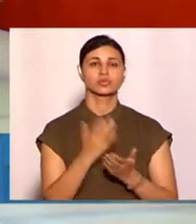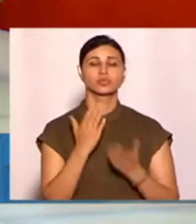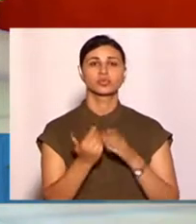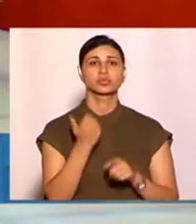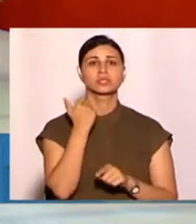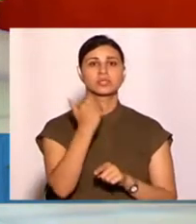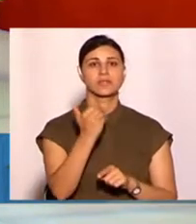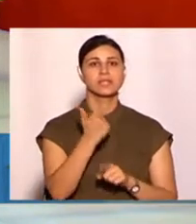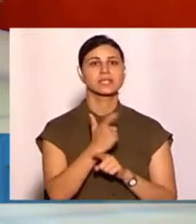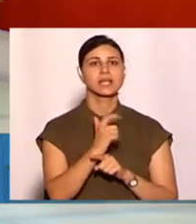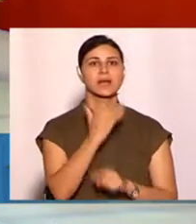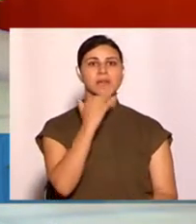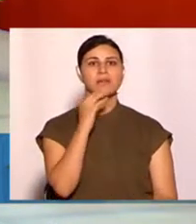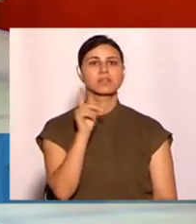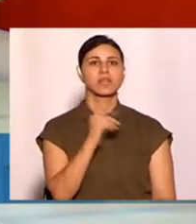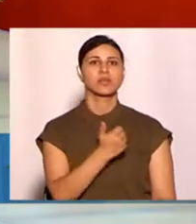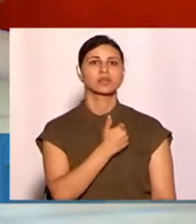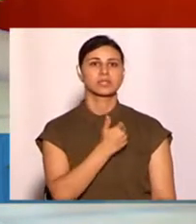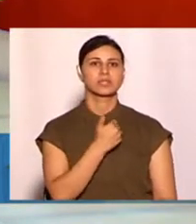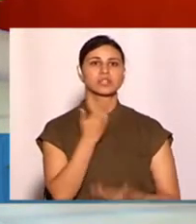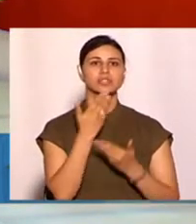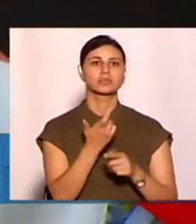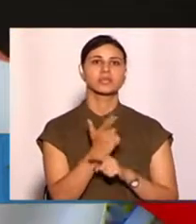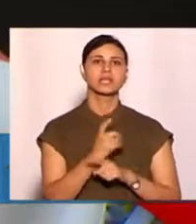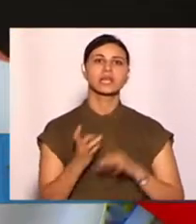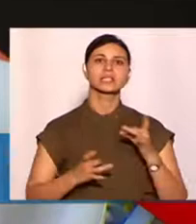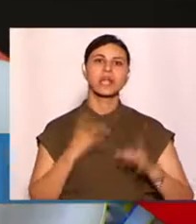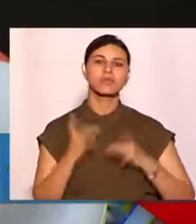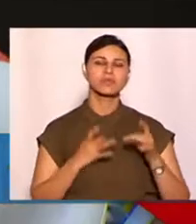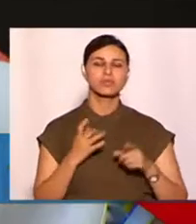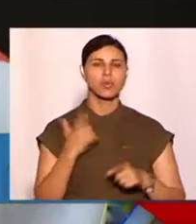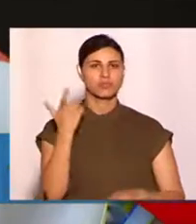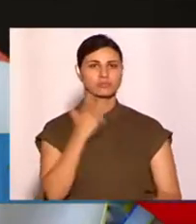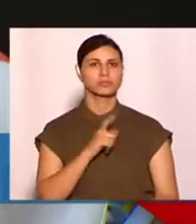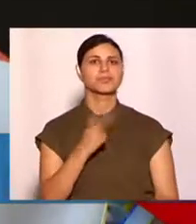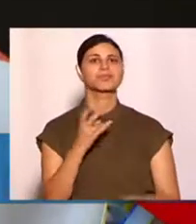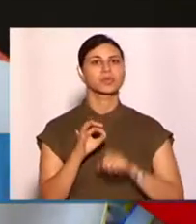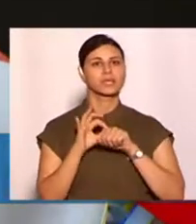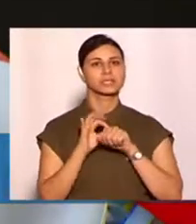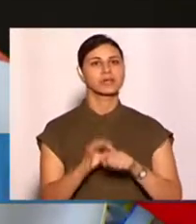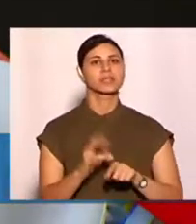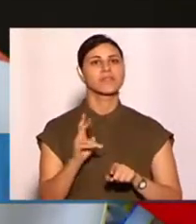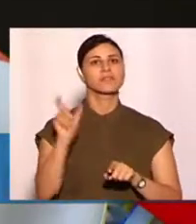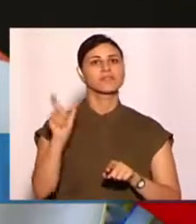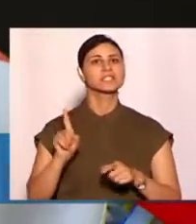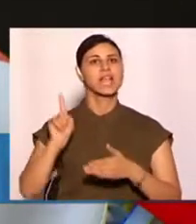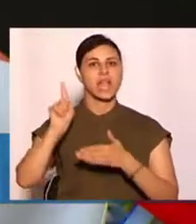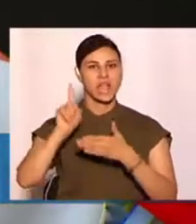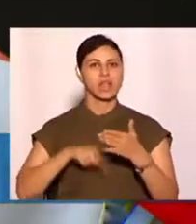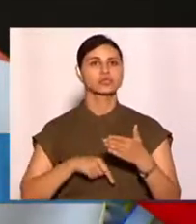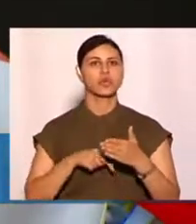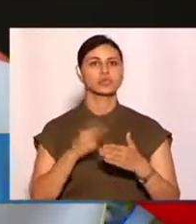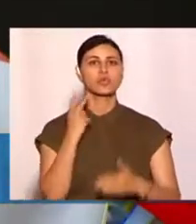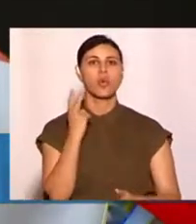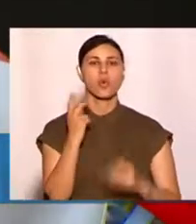თქვენ თავში ძალიან ბევრი რაღაც ტრიალებს, იმიტომ რომ ნერვიულობთ, იმიტომ რომ უცებ დიაგნოზი და გზოთ, წაიყვანეთ ვიღაცა, ვისაც ენდობით. ორი ყური